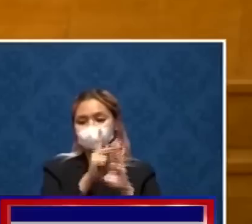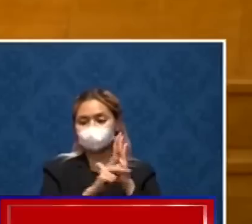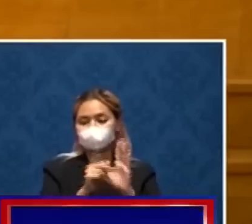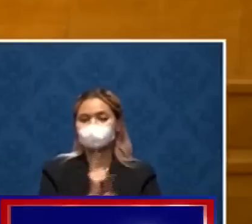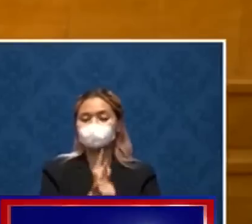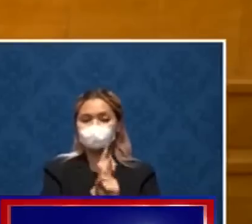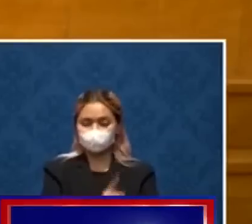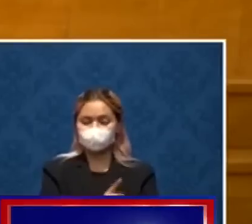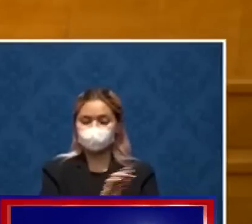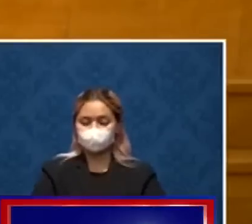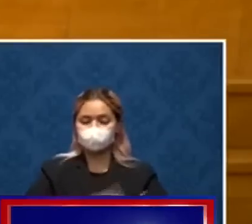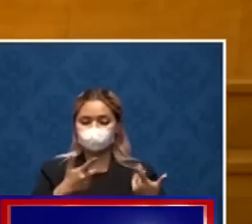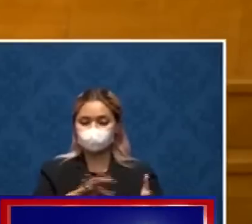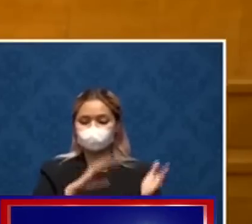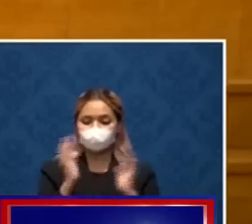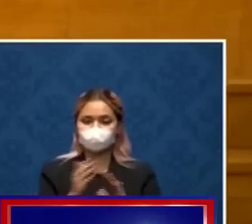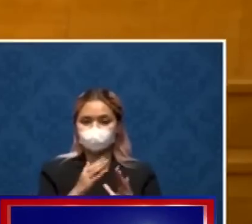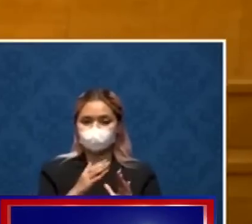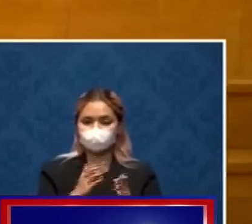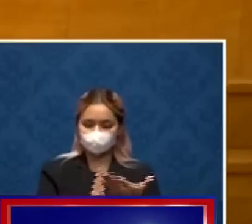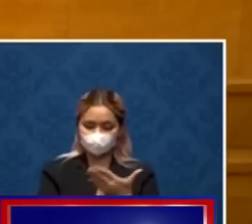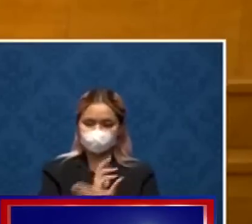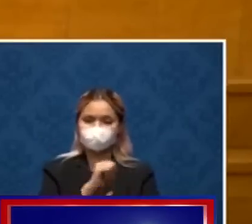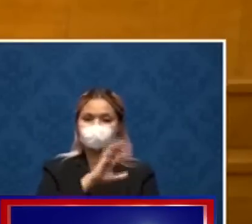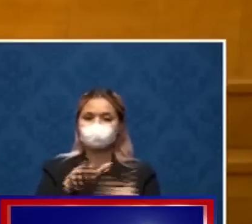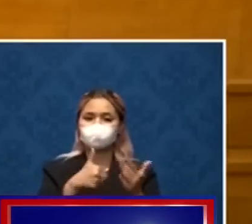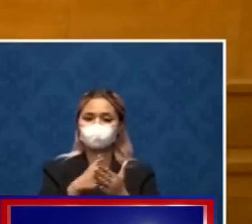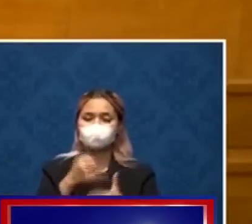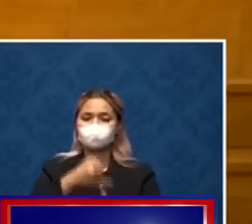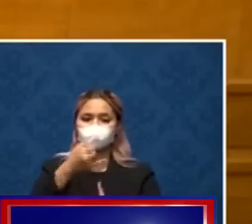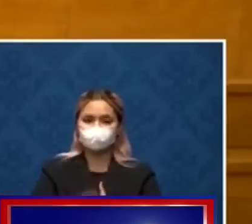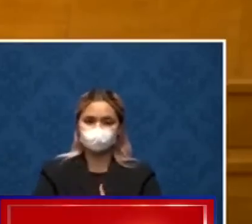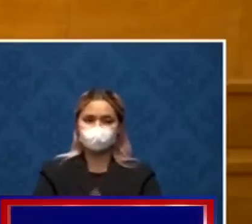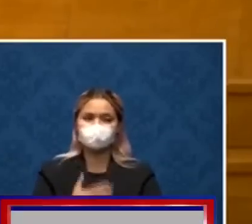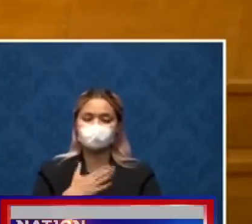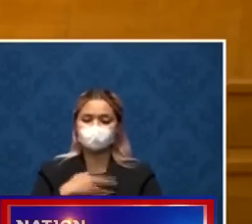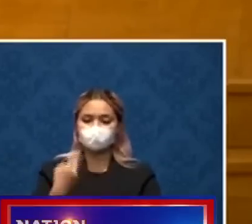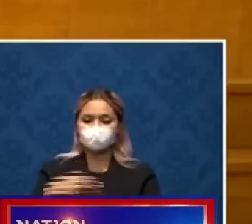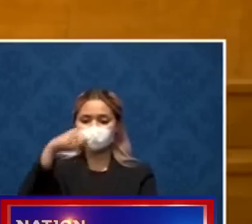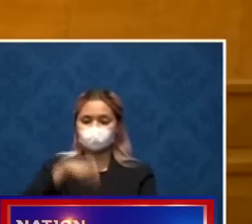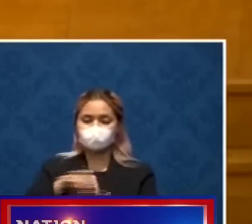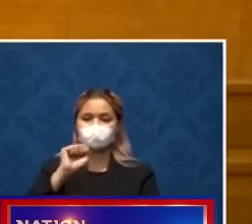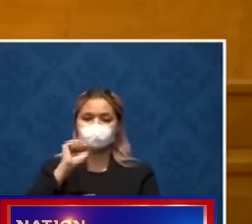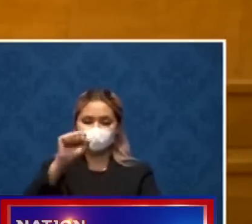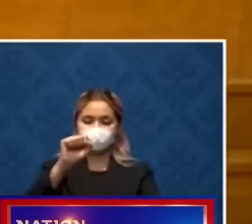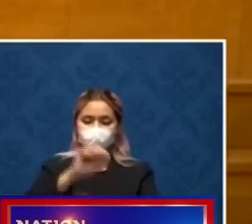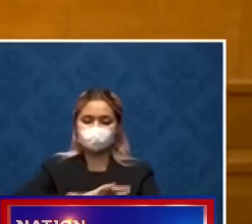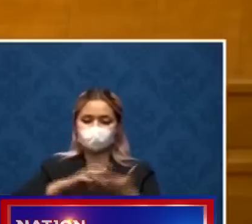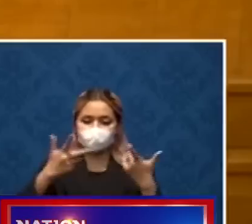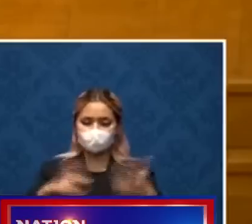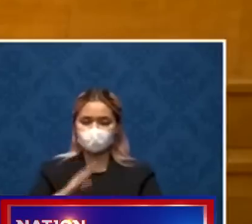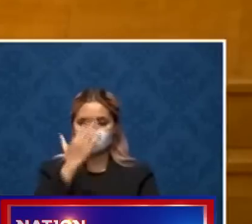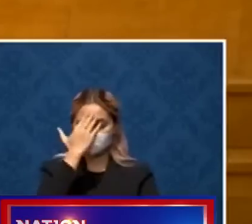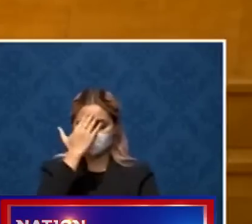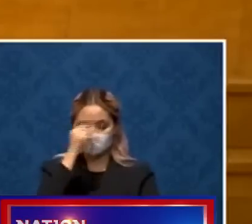ข้องแล้วก็ผ่านขั้นตอนการพิจารณาทุกอย่างจบสิ้นหมดแล้วผมลงนามประกาศเพื่อไปลงประกาศในราชกิจจ